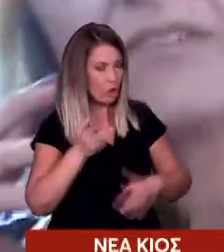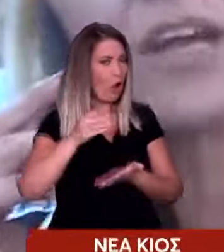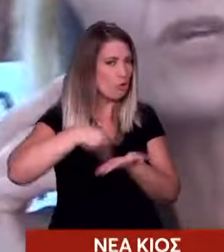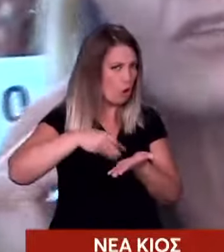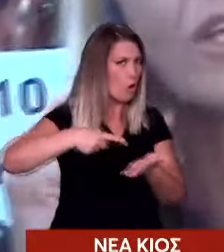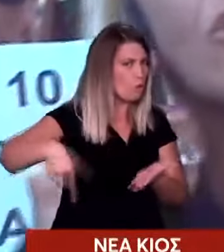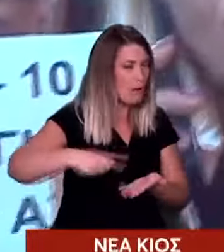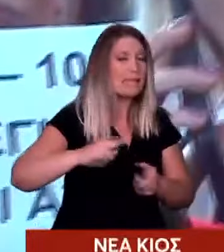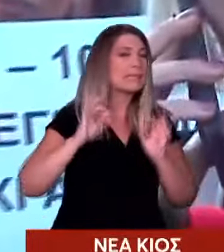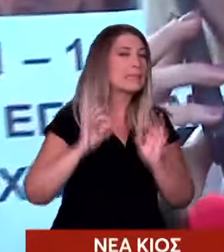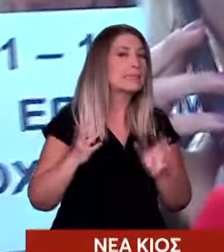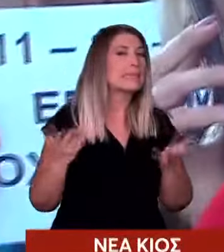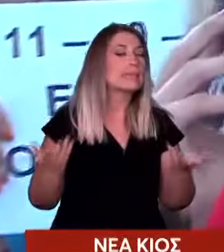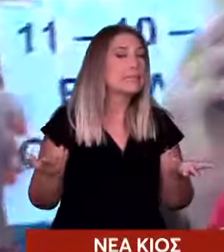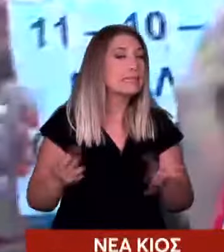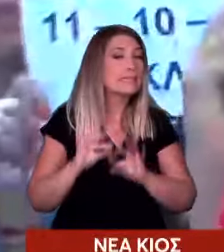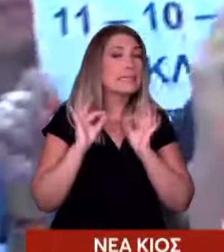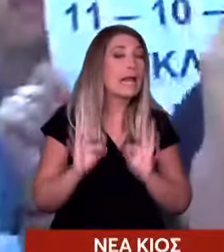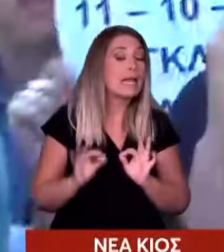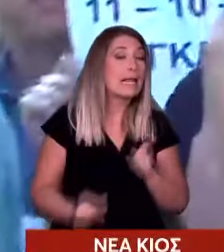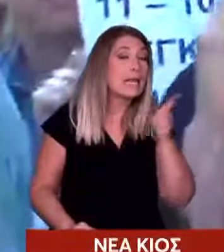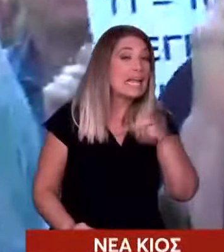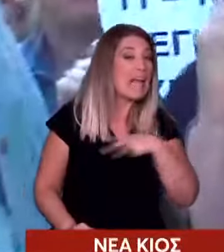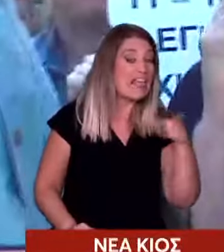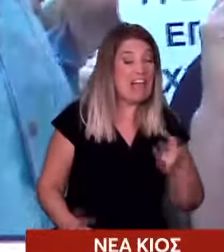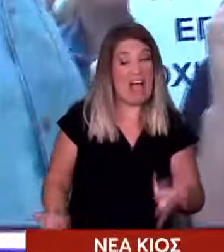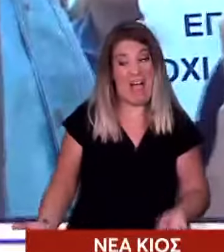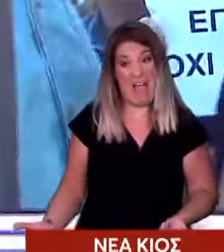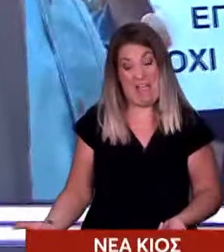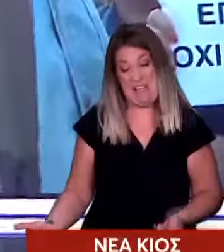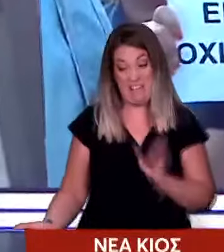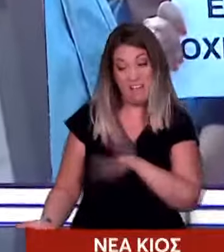ήταν να βάλουν οι καθηγητές το παιδί μου να ζητήσει συγγνώμη από το Ρωμά.